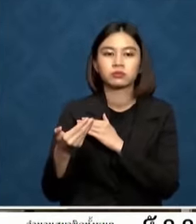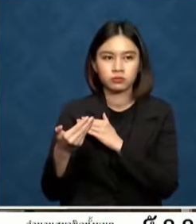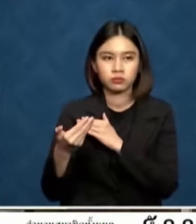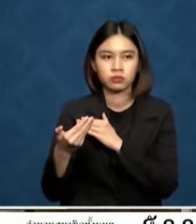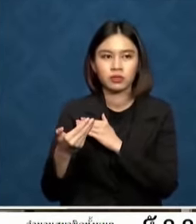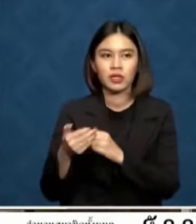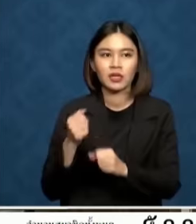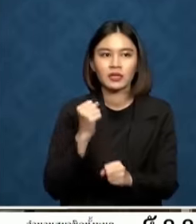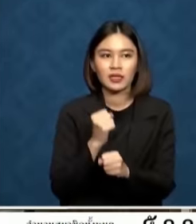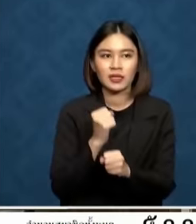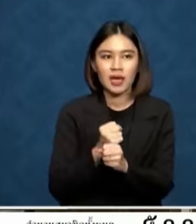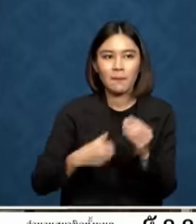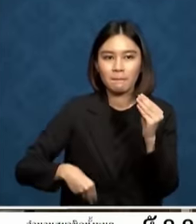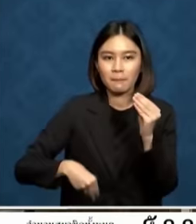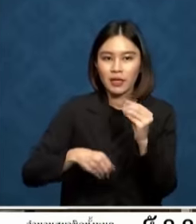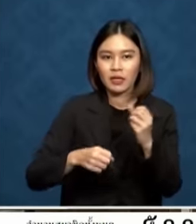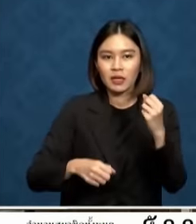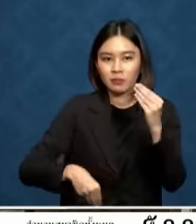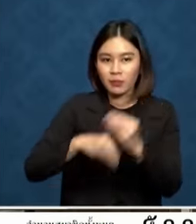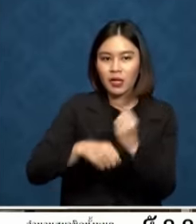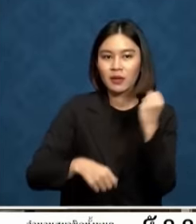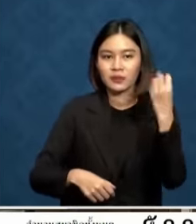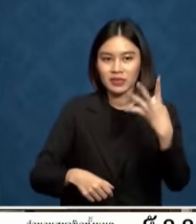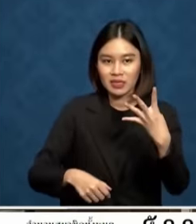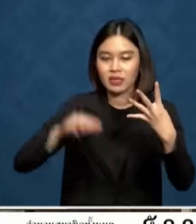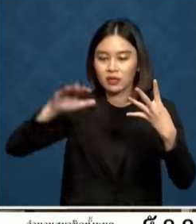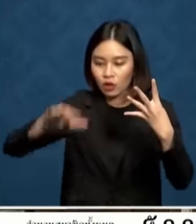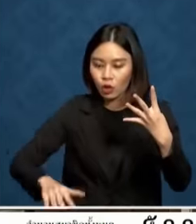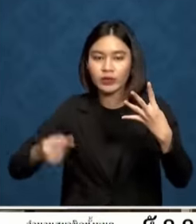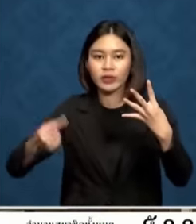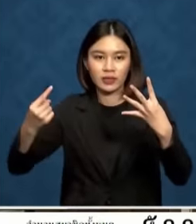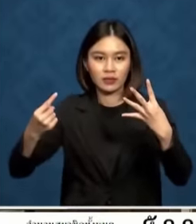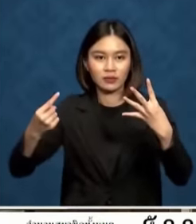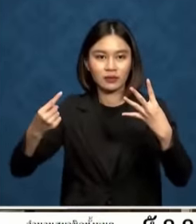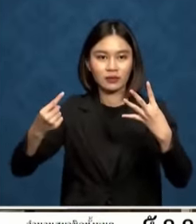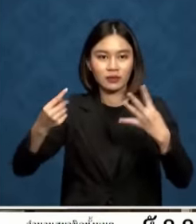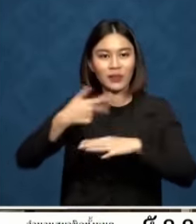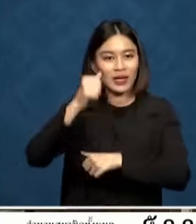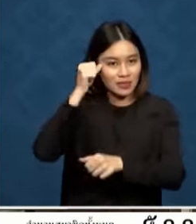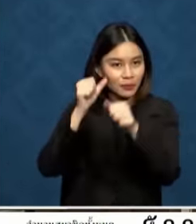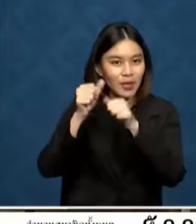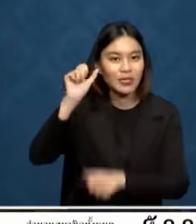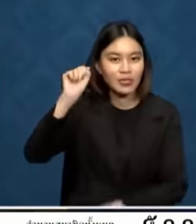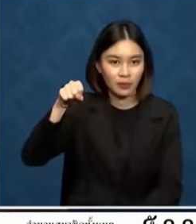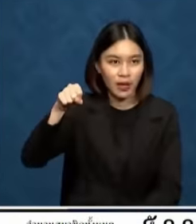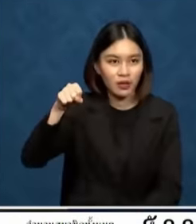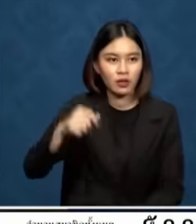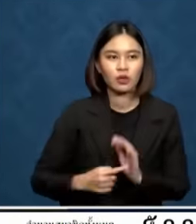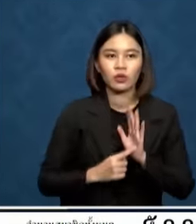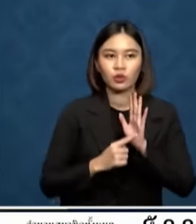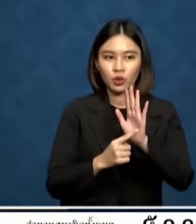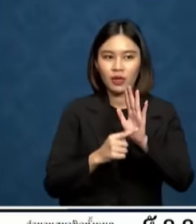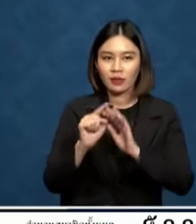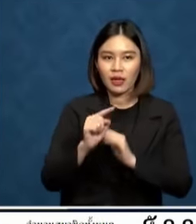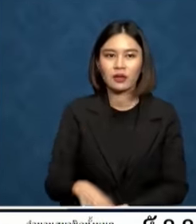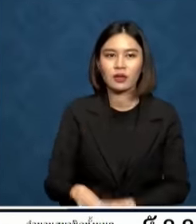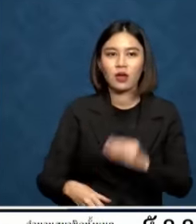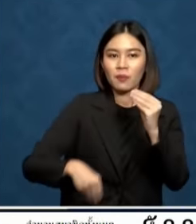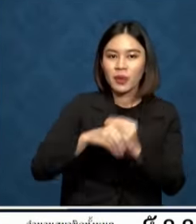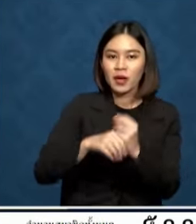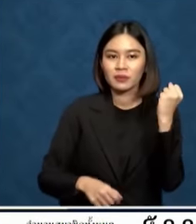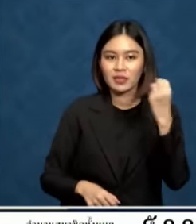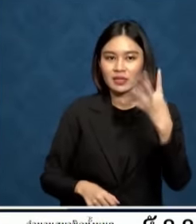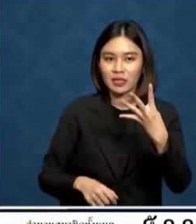4เพิ่ม 1ลดท่านประธานจำได้ใช่ไหมครับเช่น 4เพิ่มที่